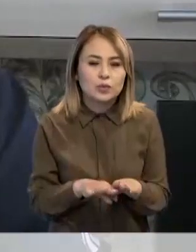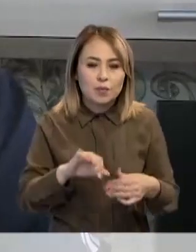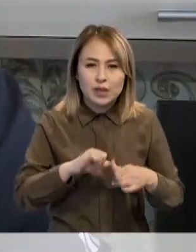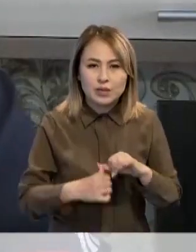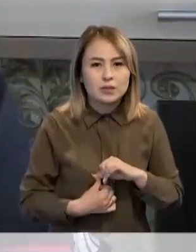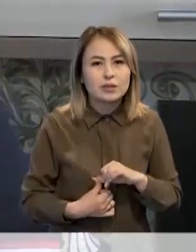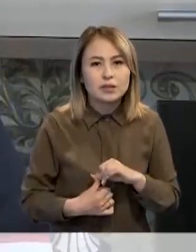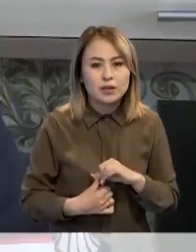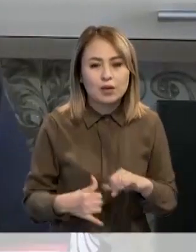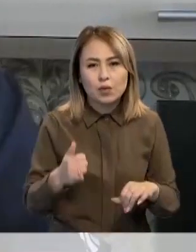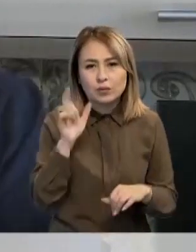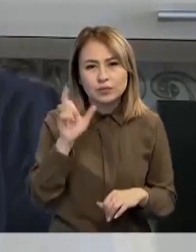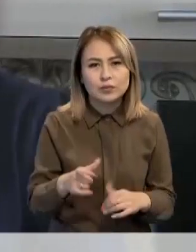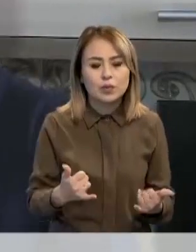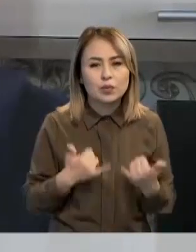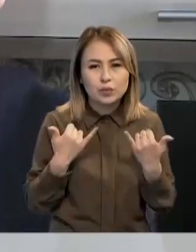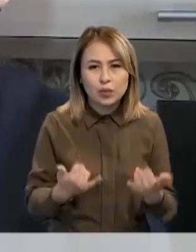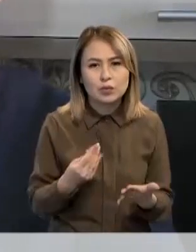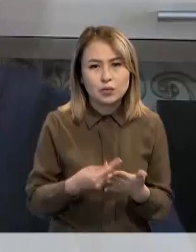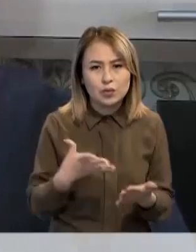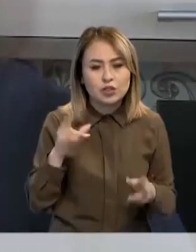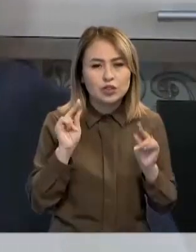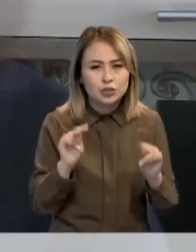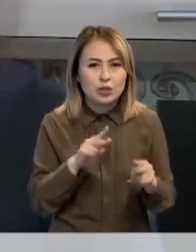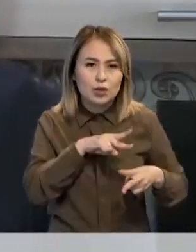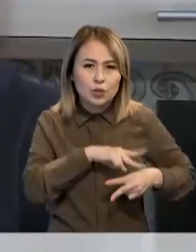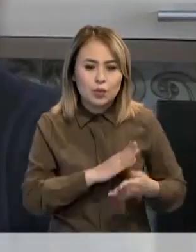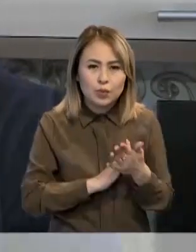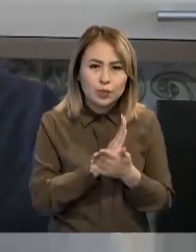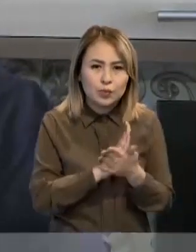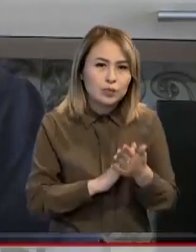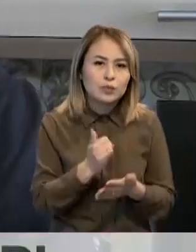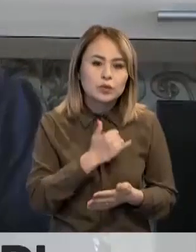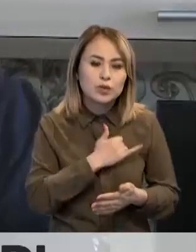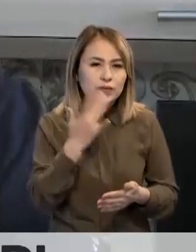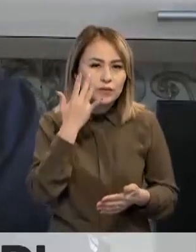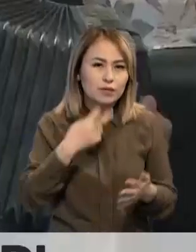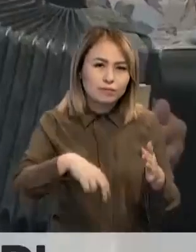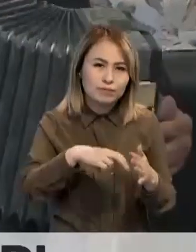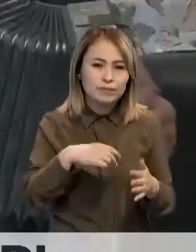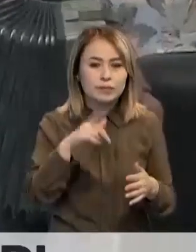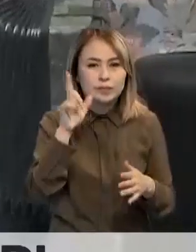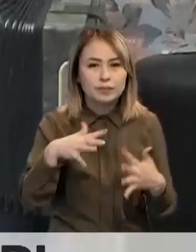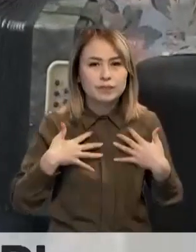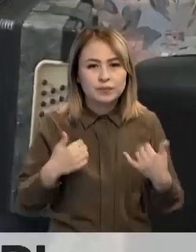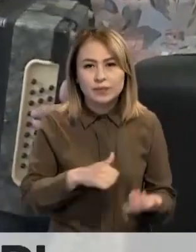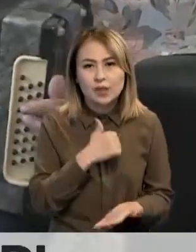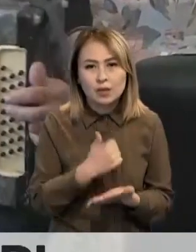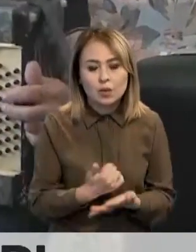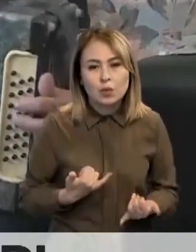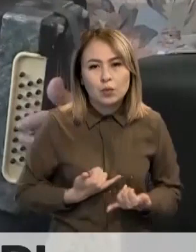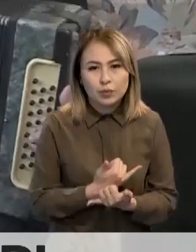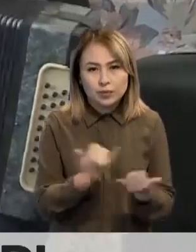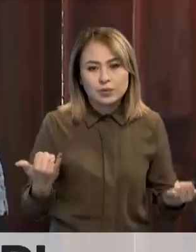мақтан етемін. Өзі сондай мейірімді, адал, еңбек қор адам ортамызда жүре берсекен. Қарт жауынгер құрмет